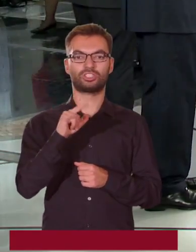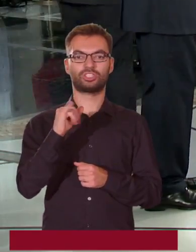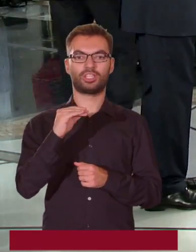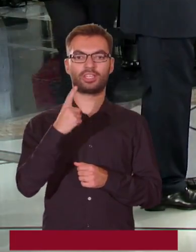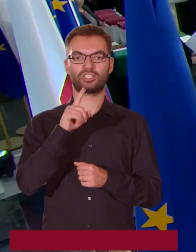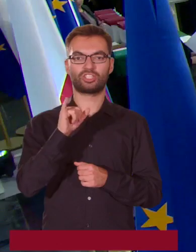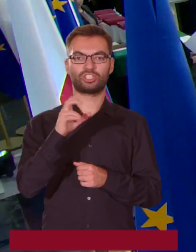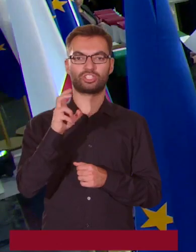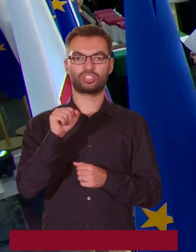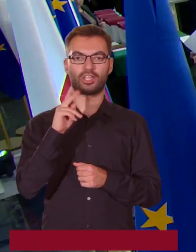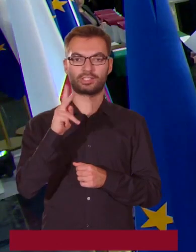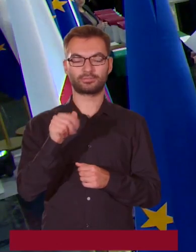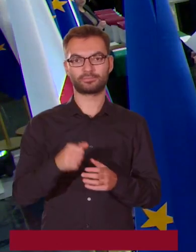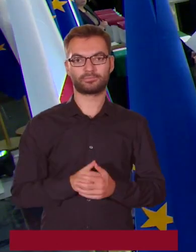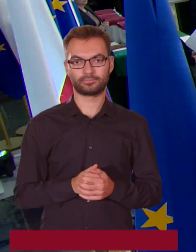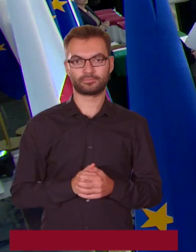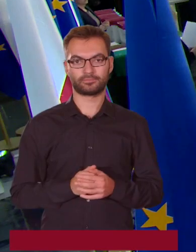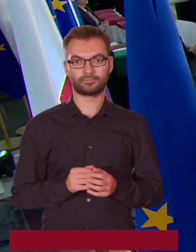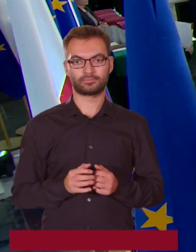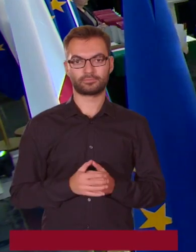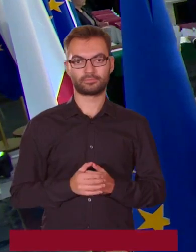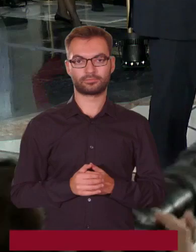To pan Dziedziczak, tak?